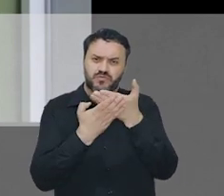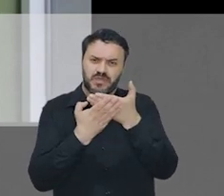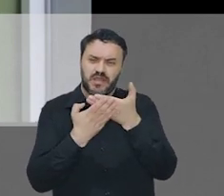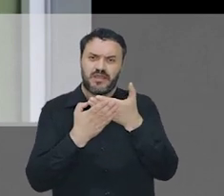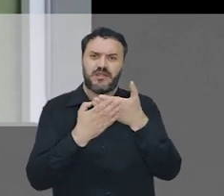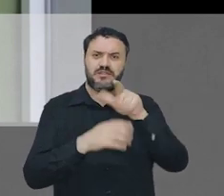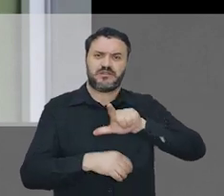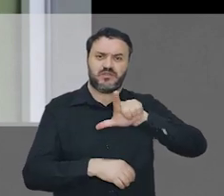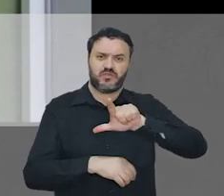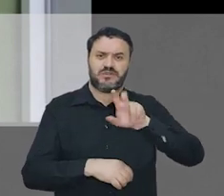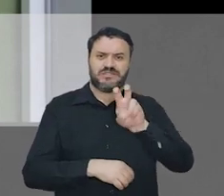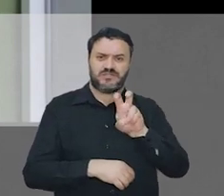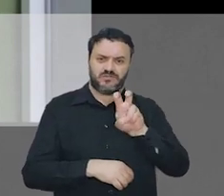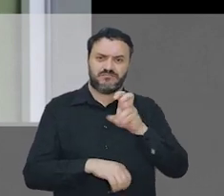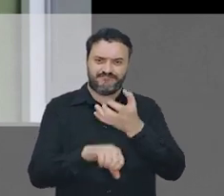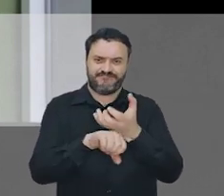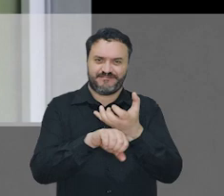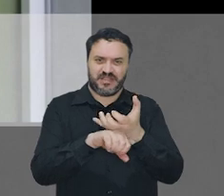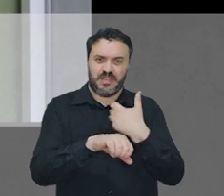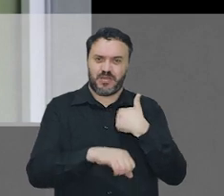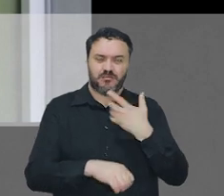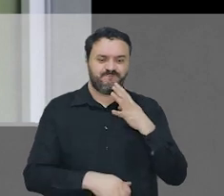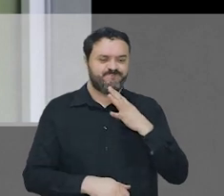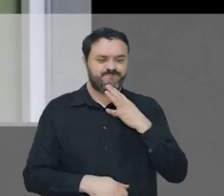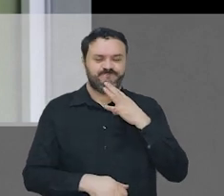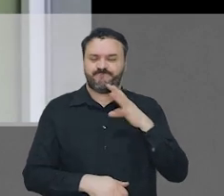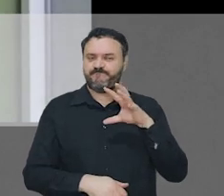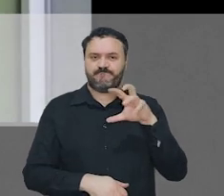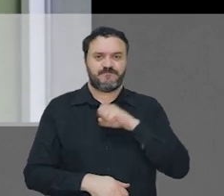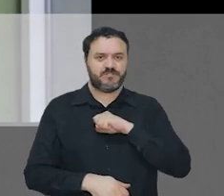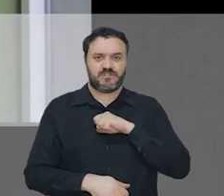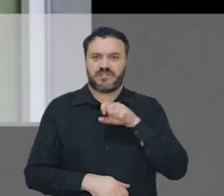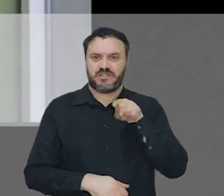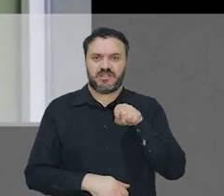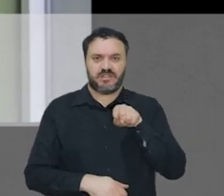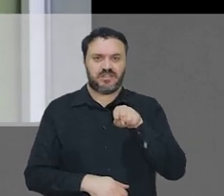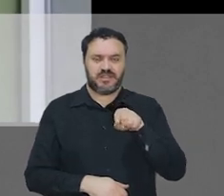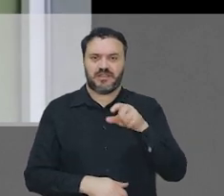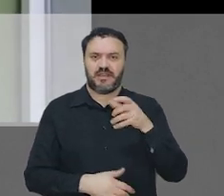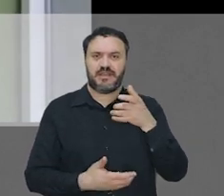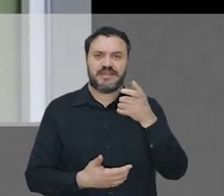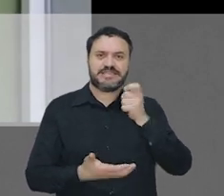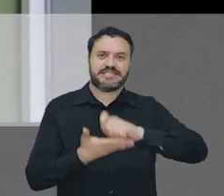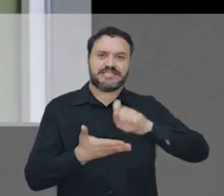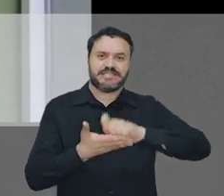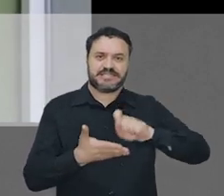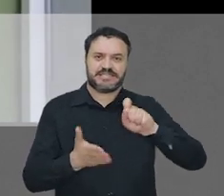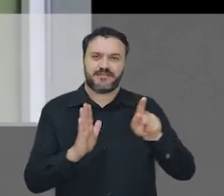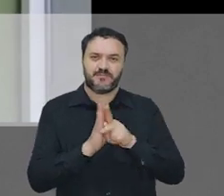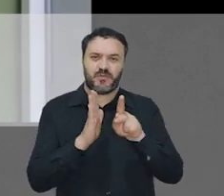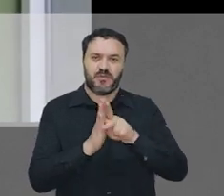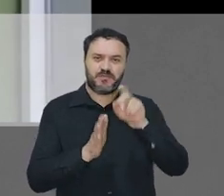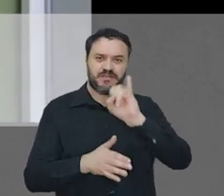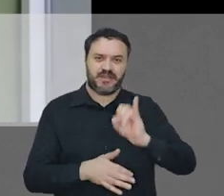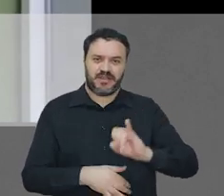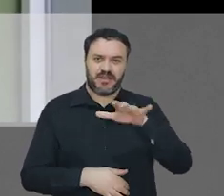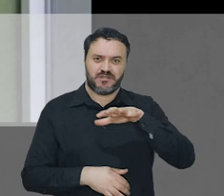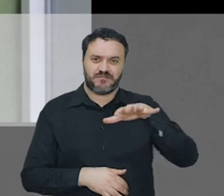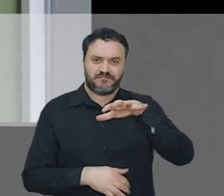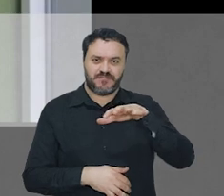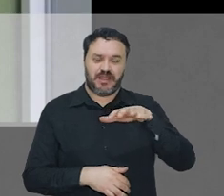eu conheci e me apaixonei pela escrita de Idiaba Chego. Então, eu